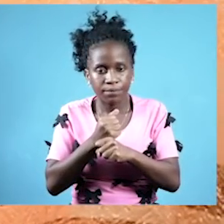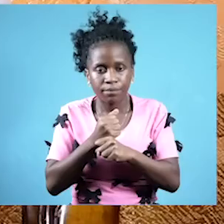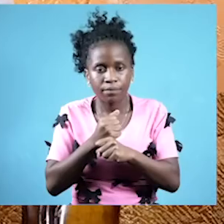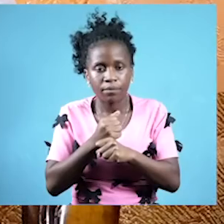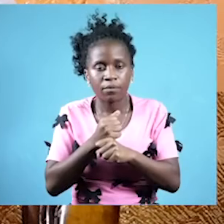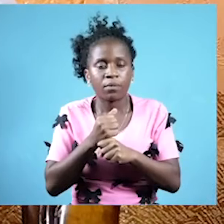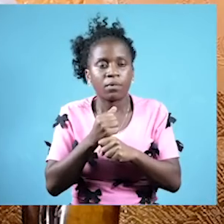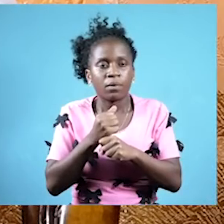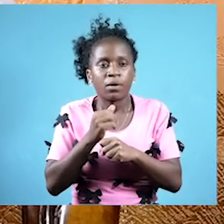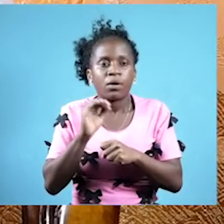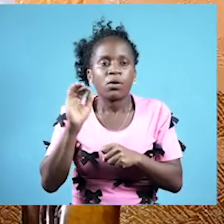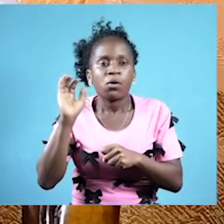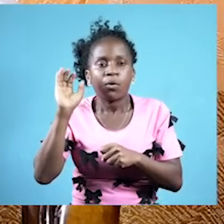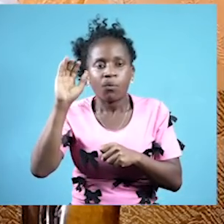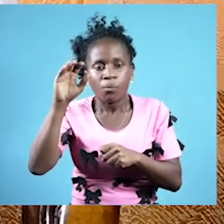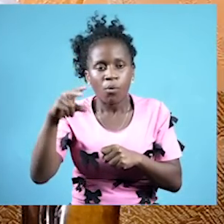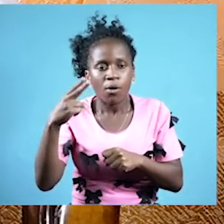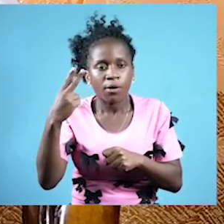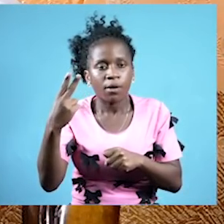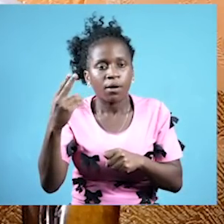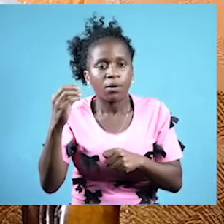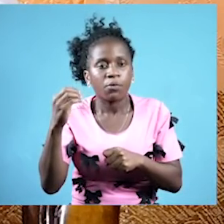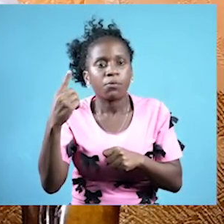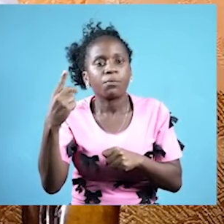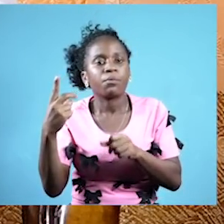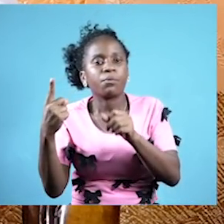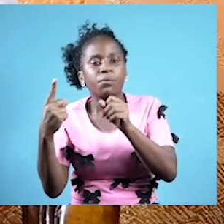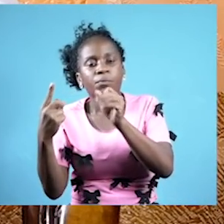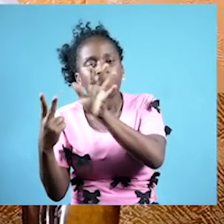2015 tulimpata mwekezaji kutoka